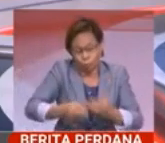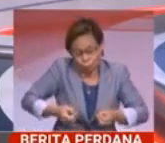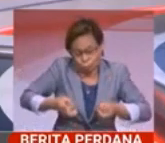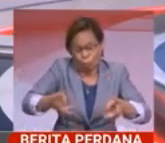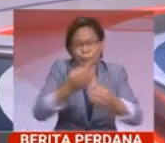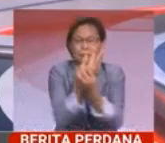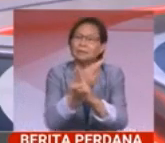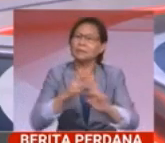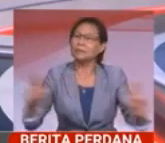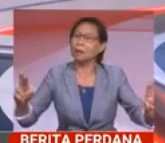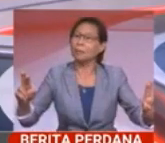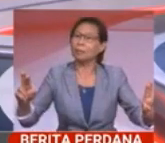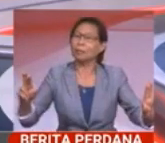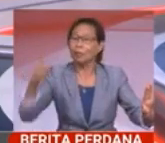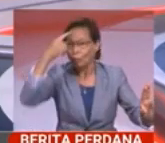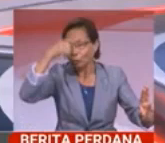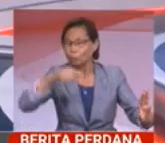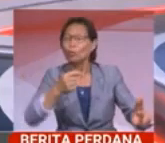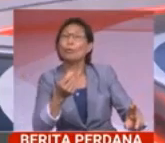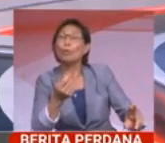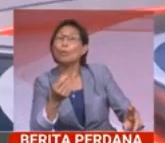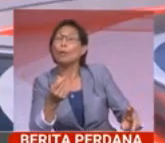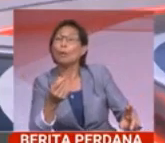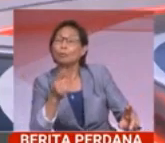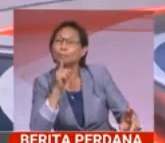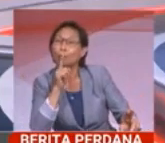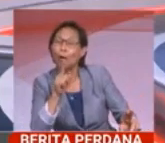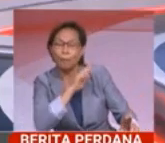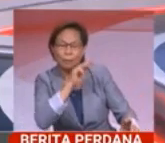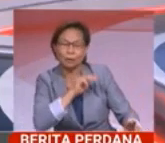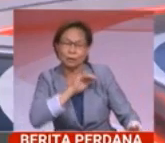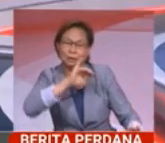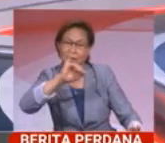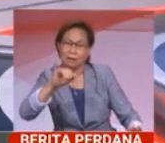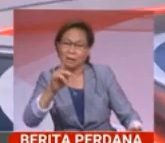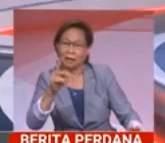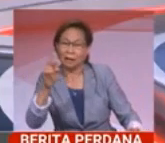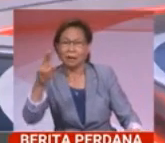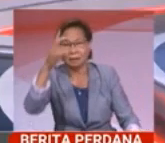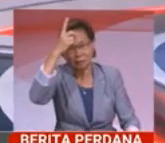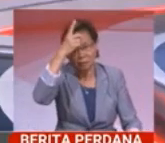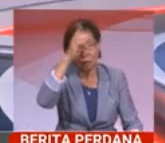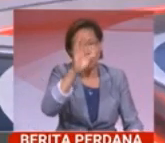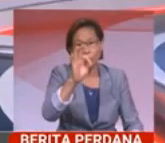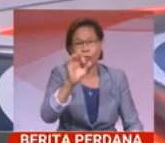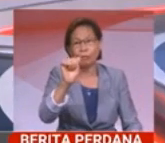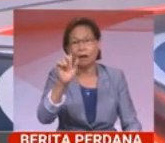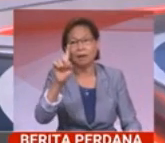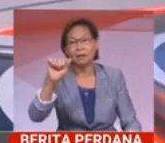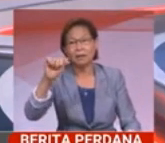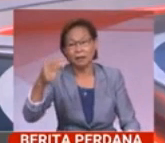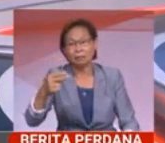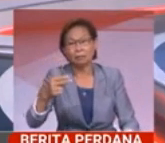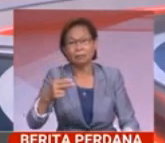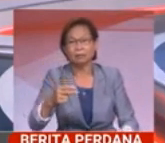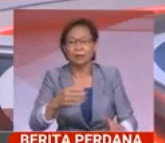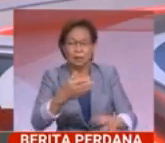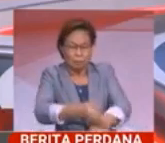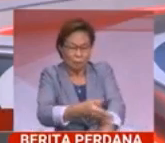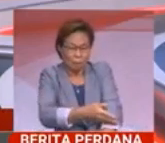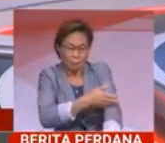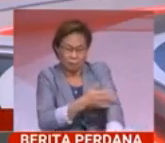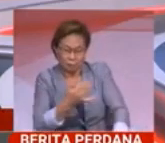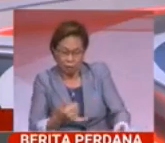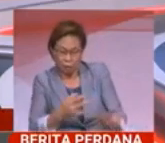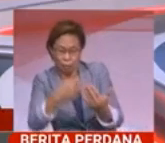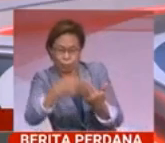siap sepenuhnya bagi menentukan kos sebenarnya menteri kejora ya jatuh fadilah yusuf berkata status kemajuan terkini